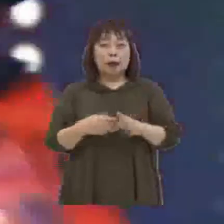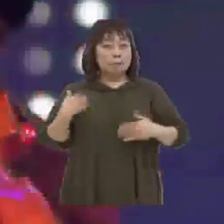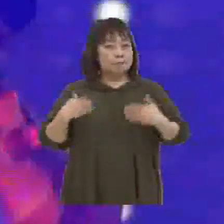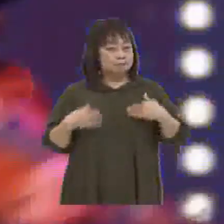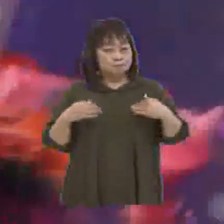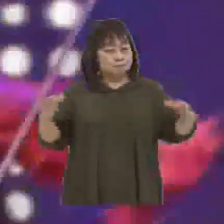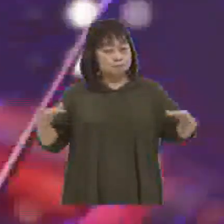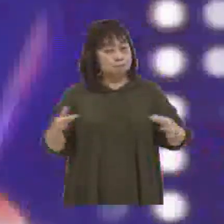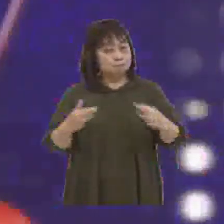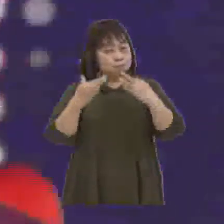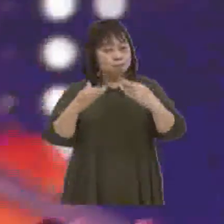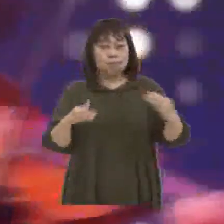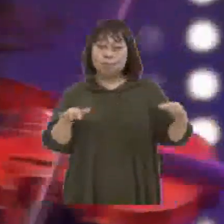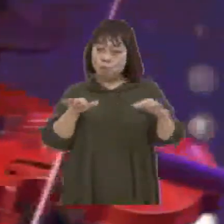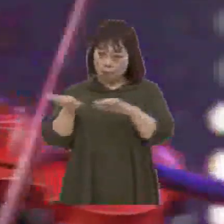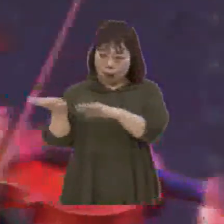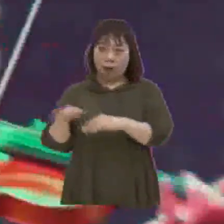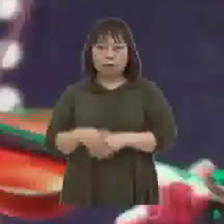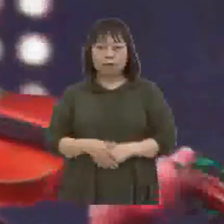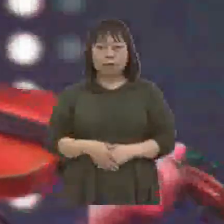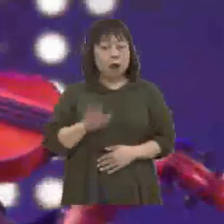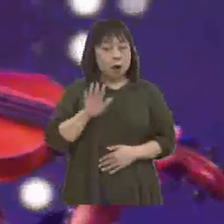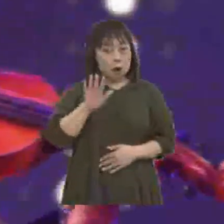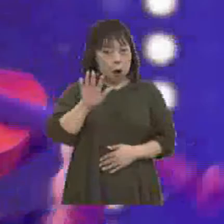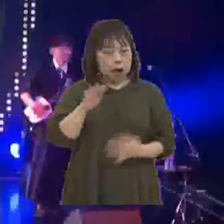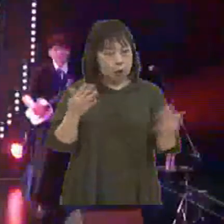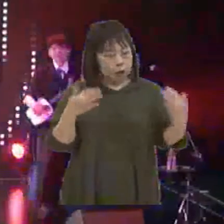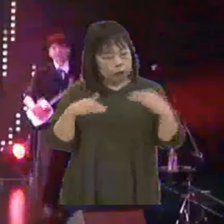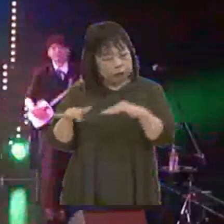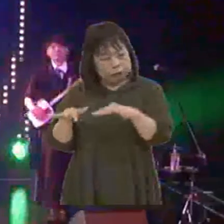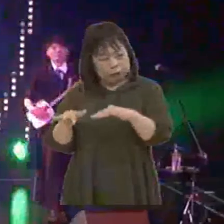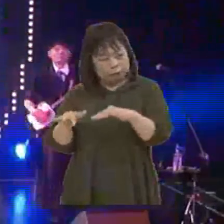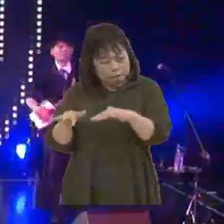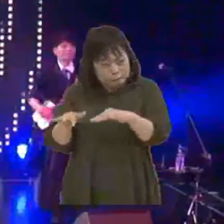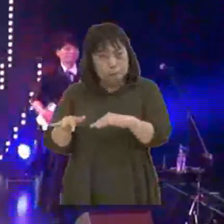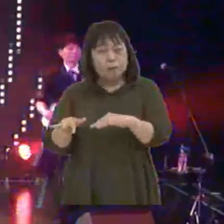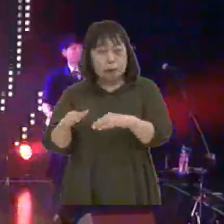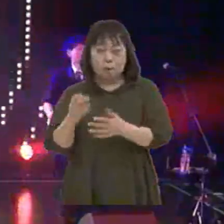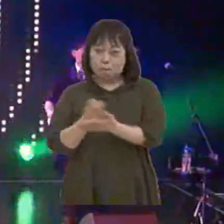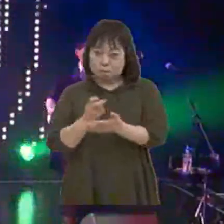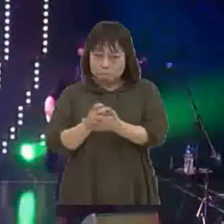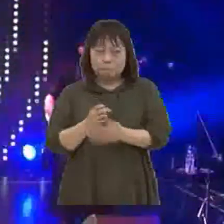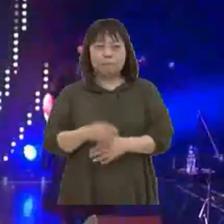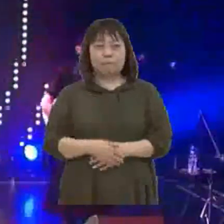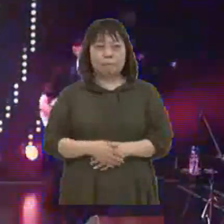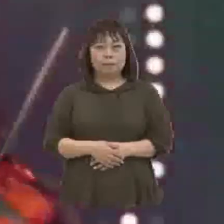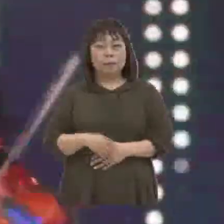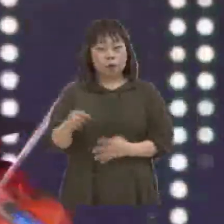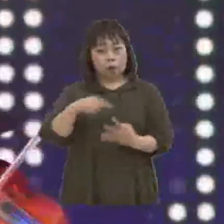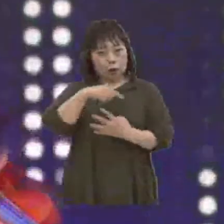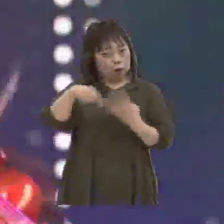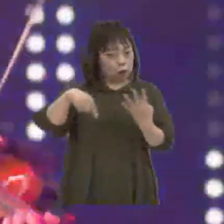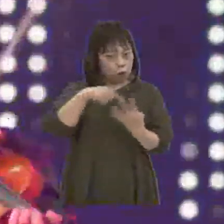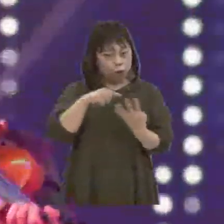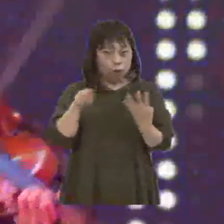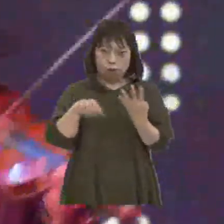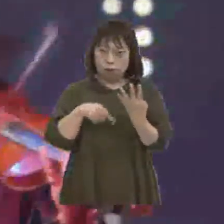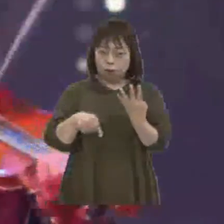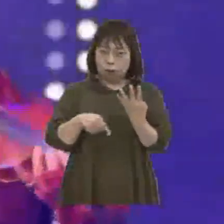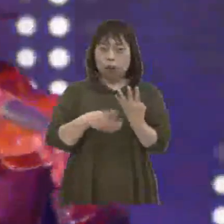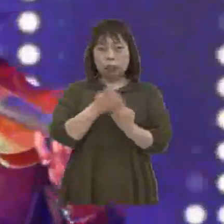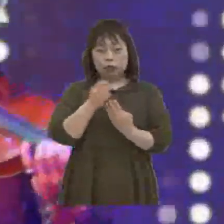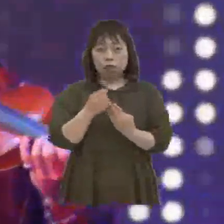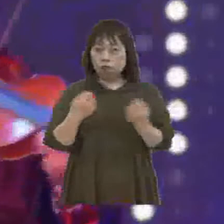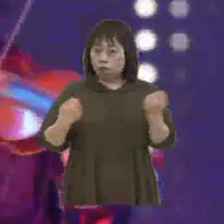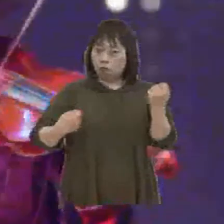巻き起こしています。これからますます人気が上昇すること間違いなしの龍馬四重奏ぜ